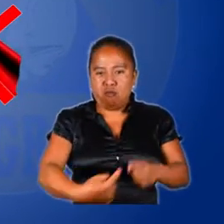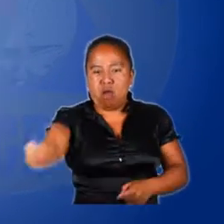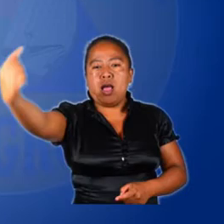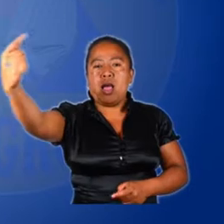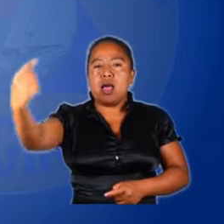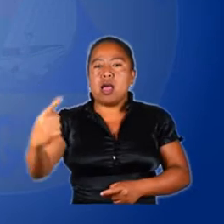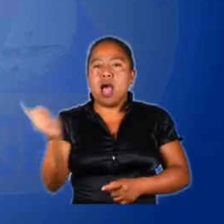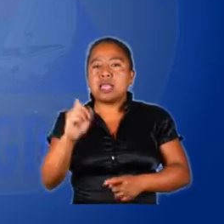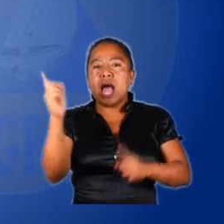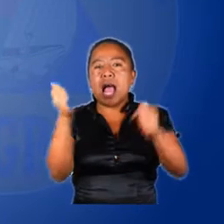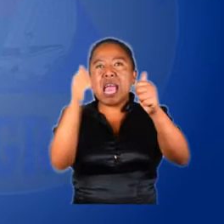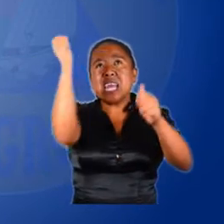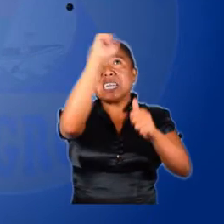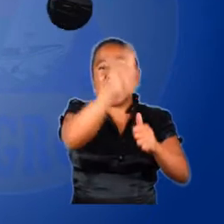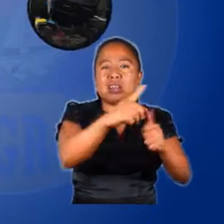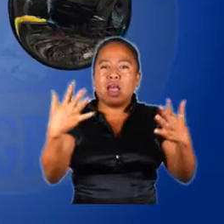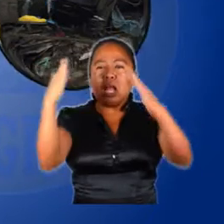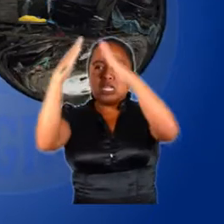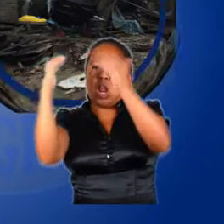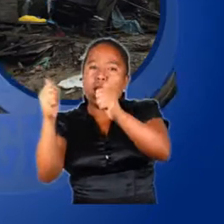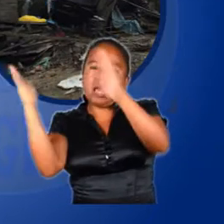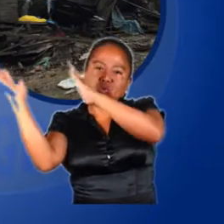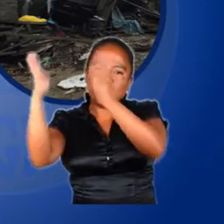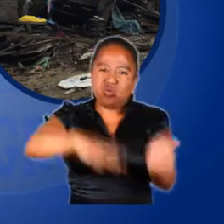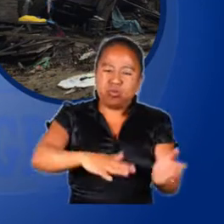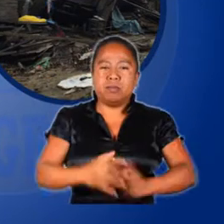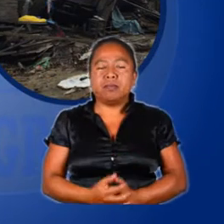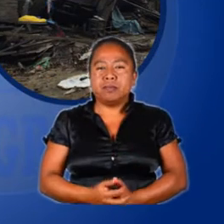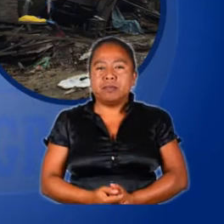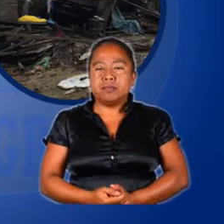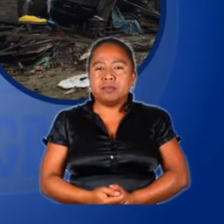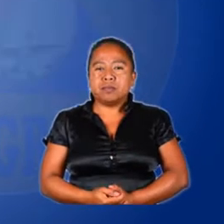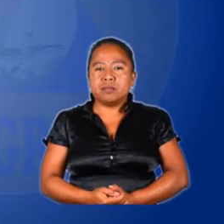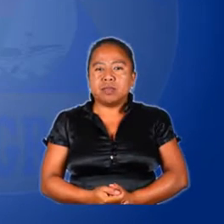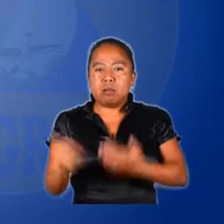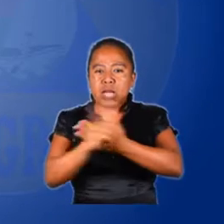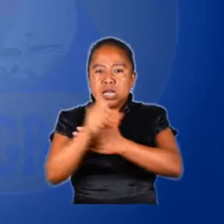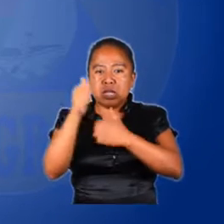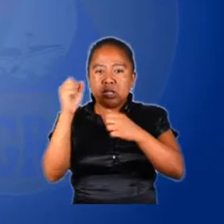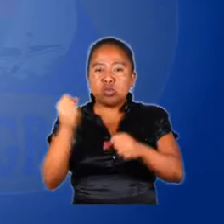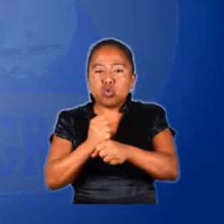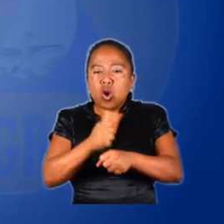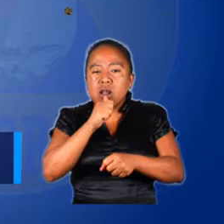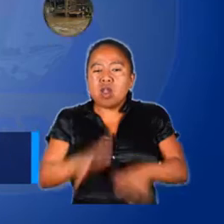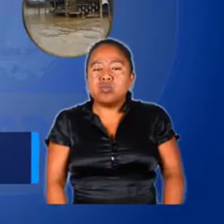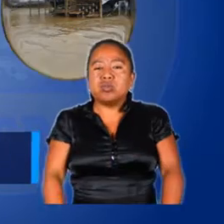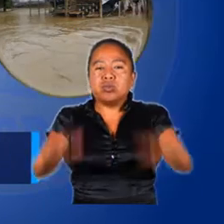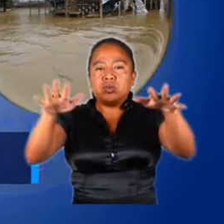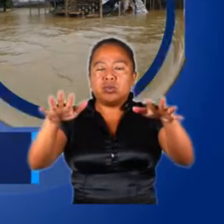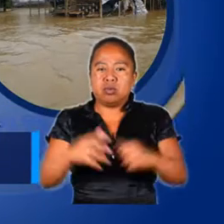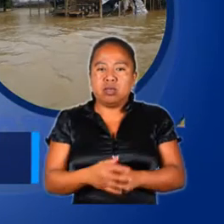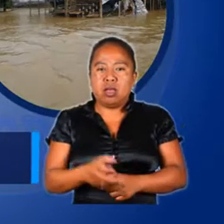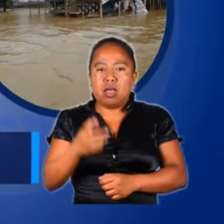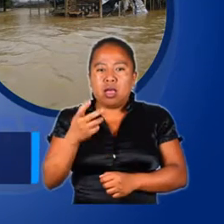trano. Aza manakaiky ireo herinaratra mianjera na ireo trano atahorana ianjera. Mitandrema satria